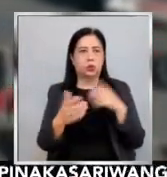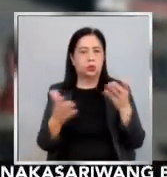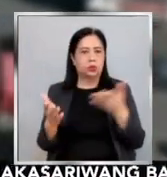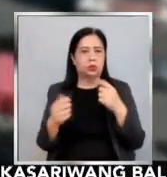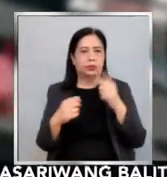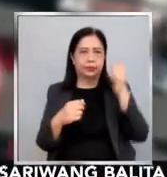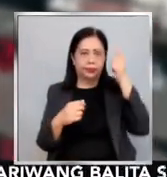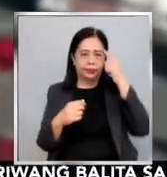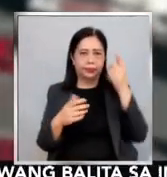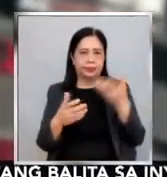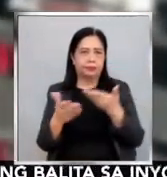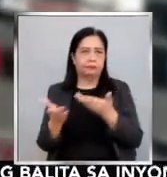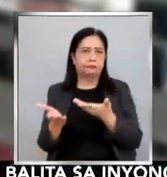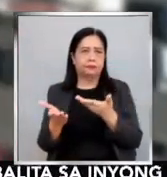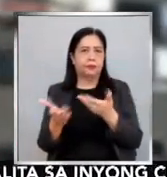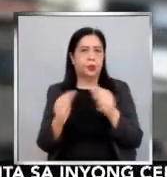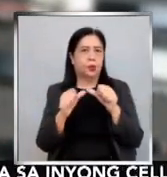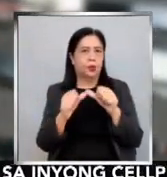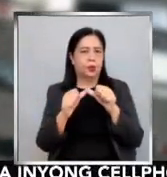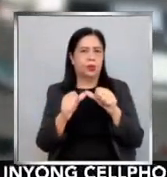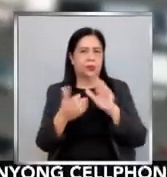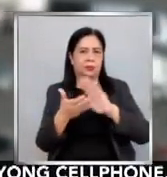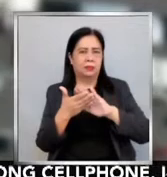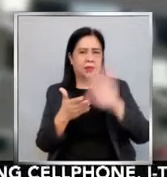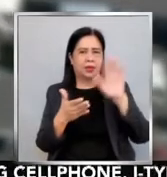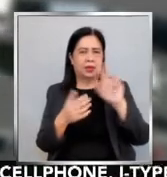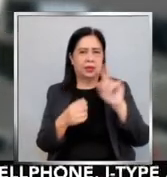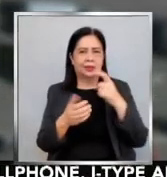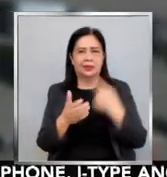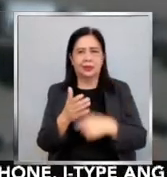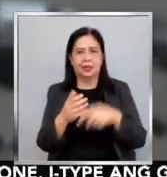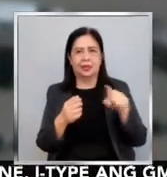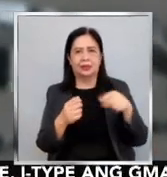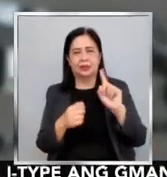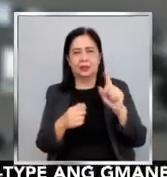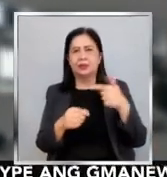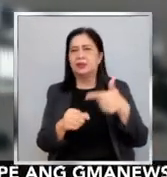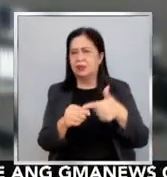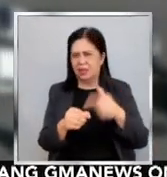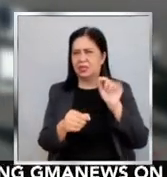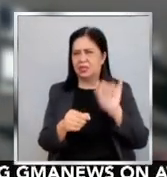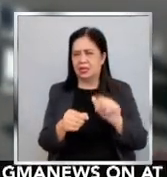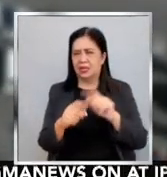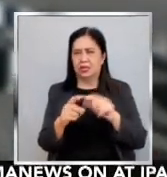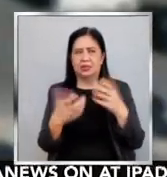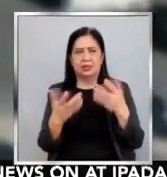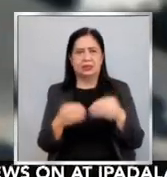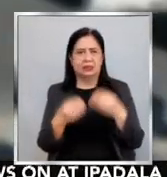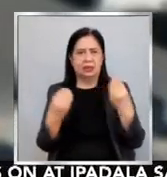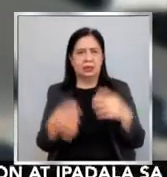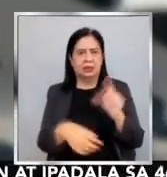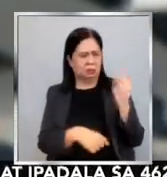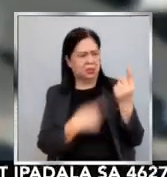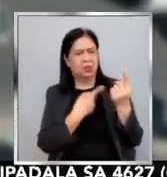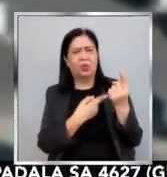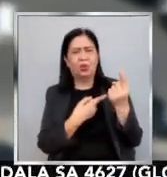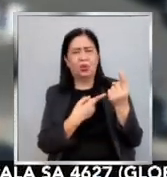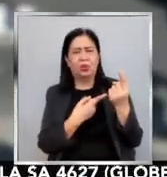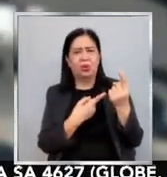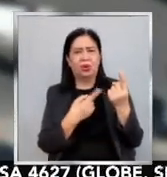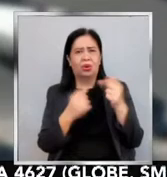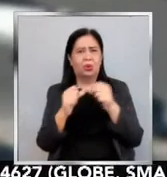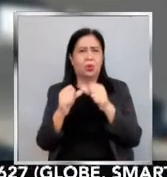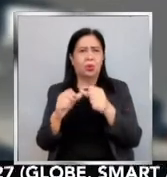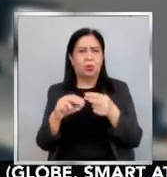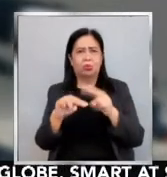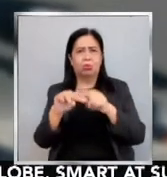itong patuloy na mataas na buwis sa produktong petrolyo dahil walang saysay po ang piso kung tuloy-tuloy naman